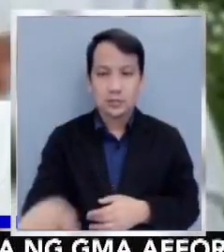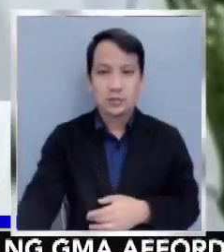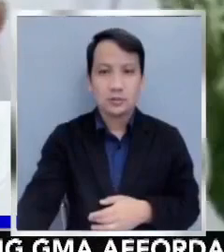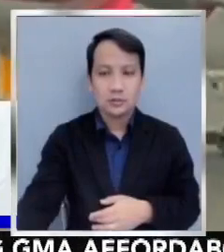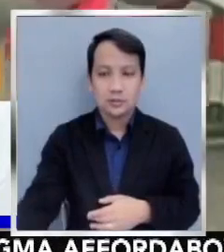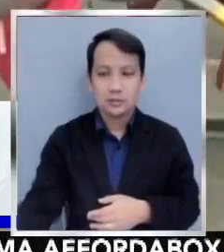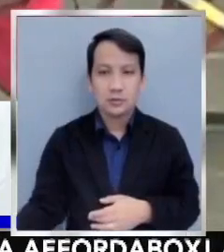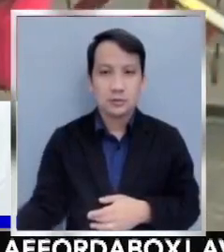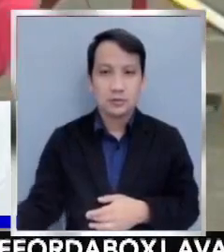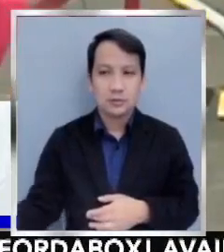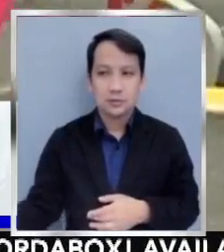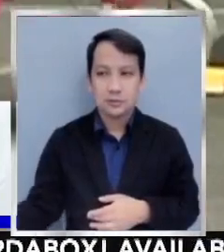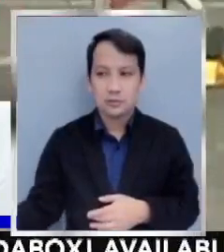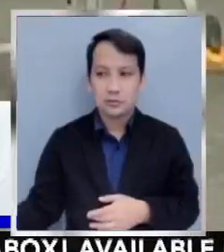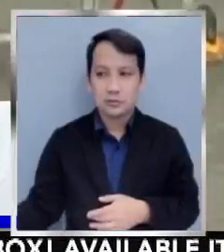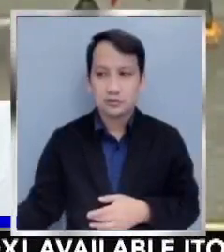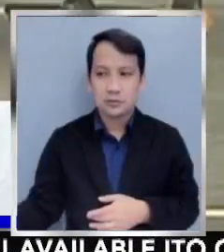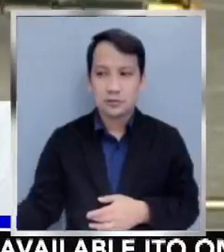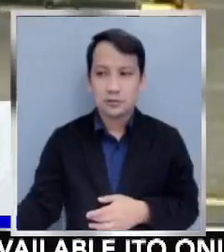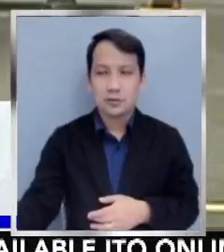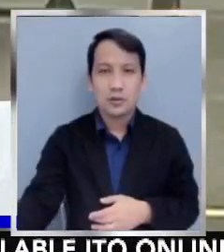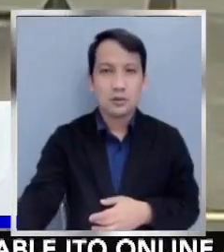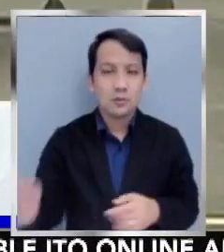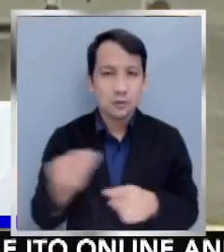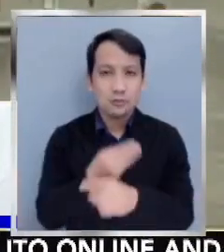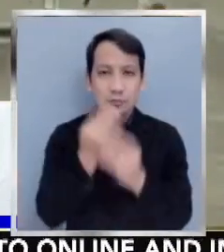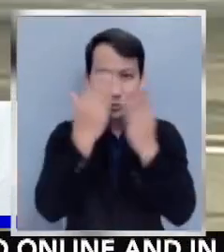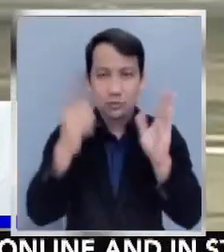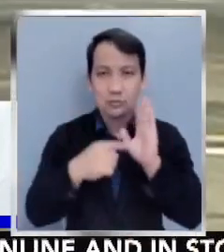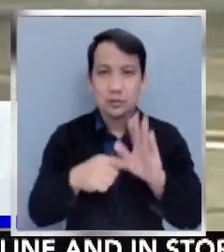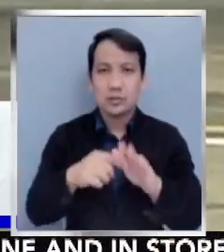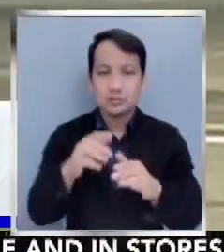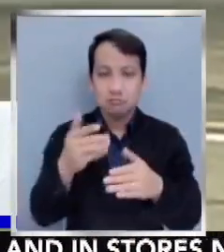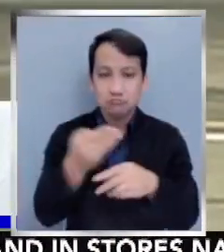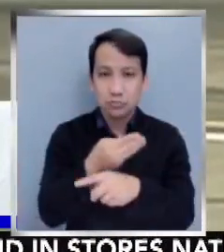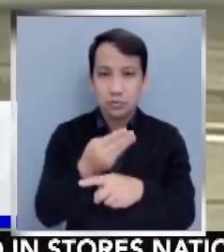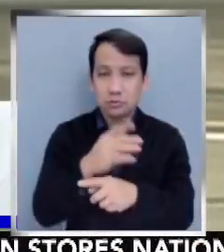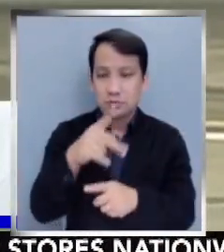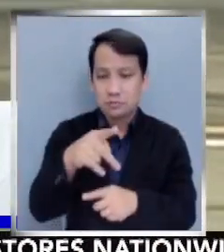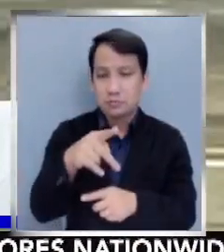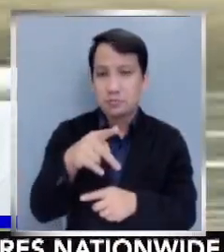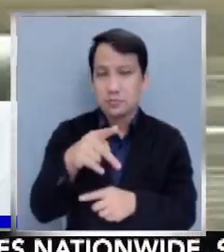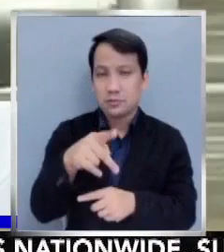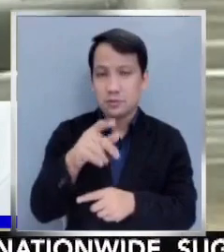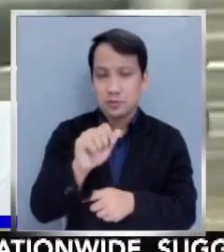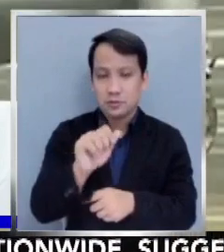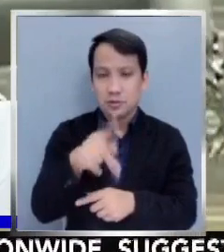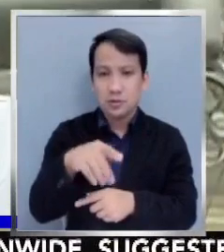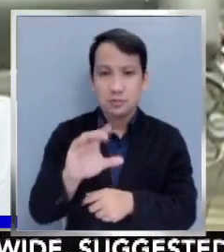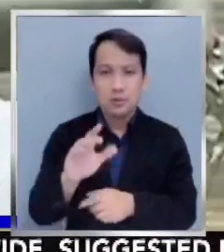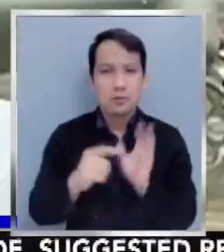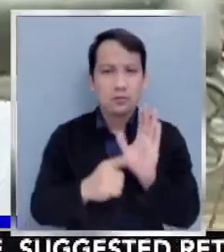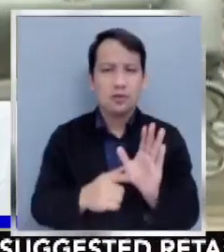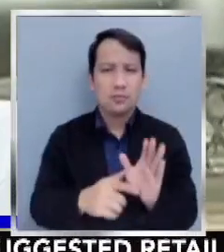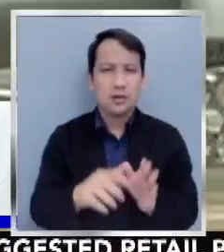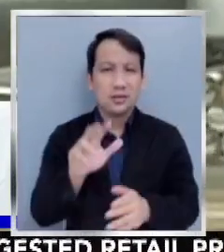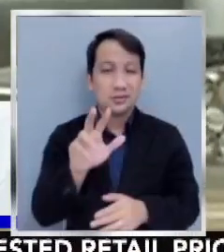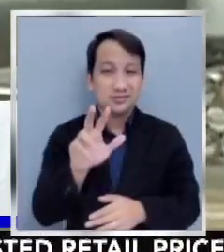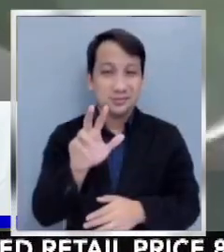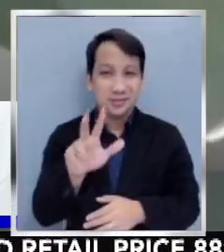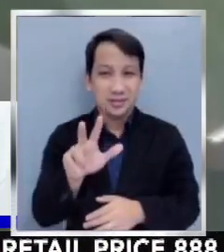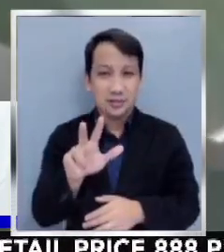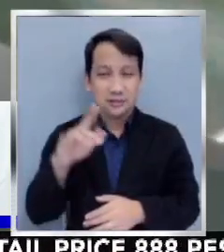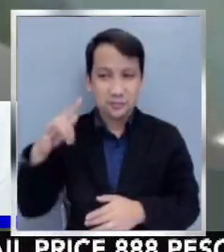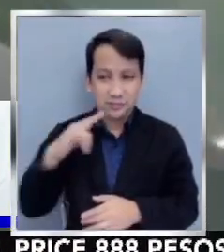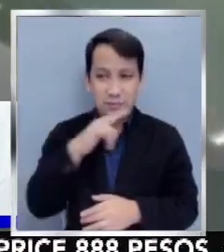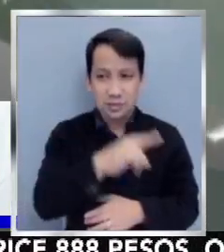plano para sa pagpapatuloy ng modernisasyon ng Philippine Air Force. Sa ngayon, mayroong mahigit 50 aircraft asset ng